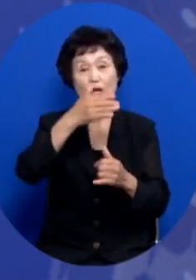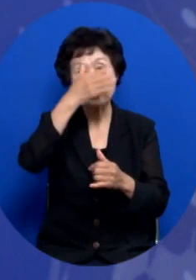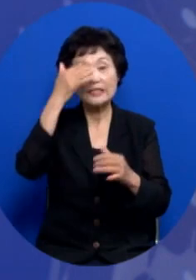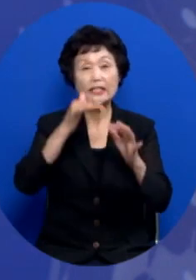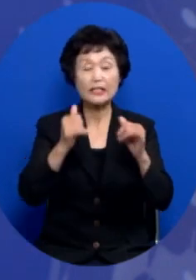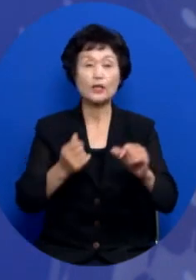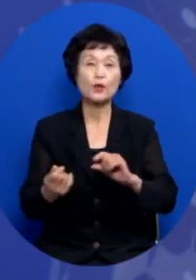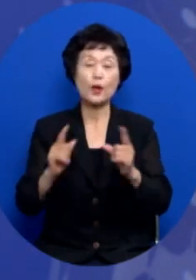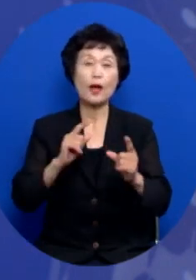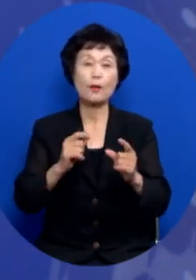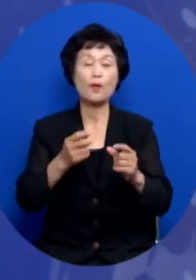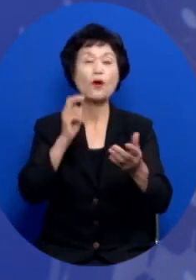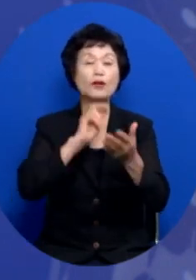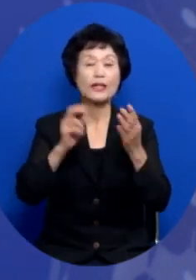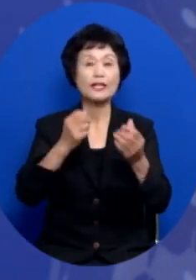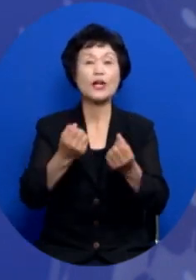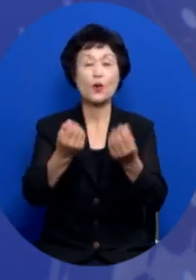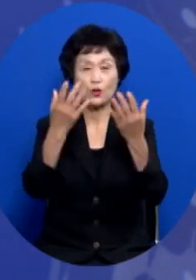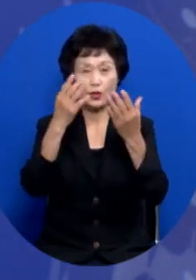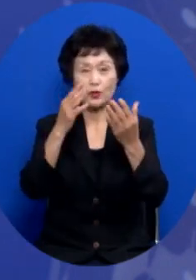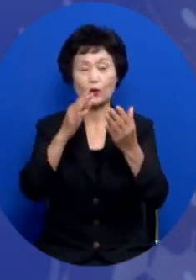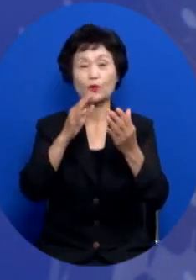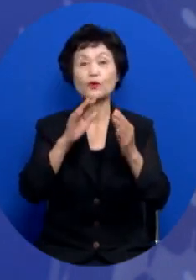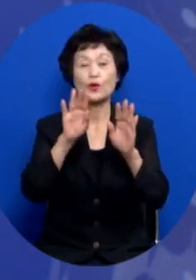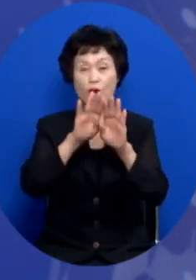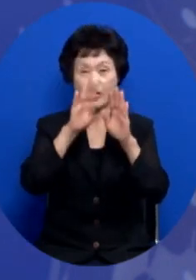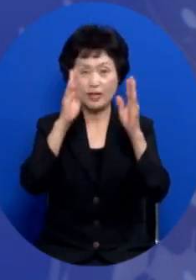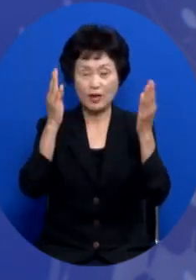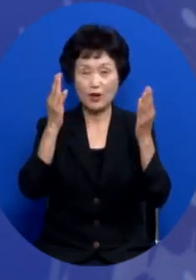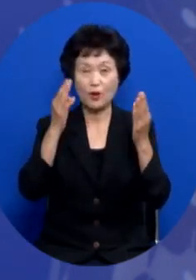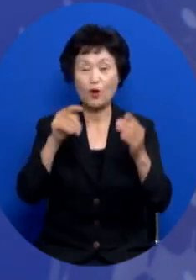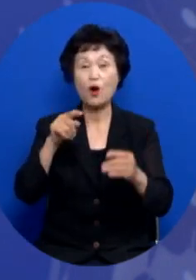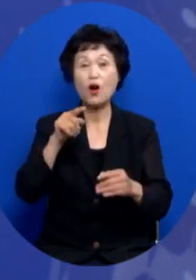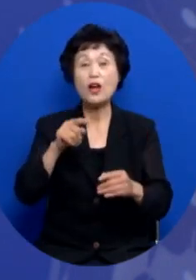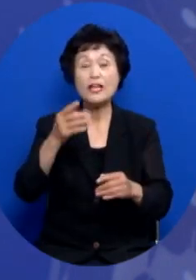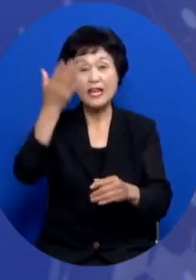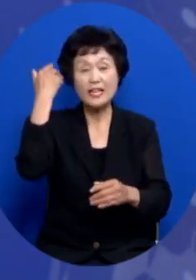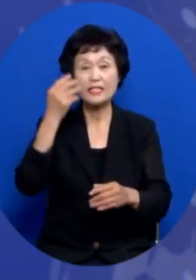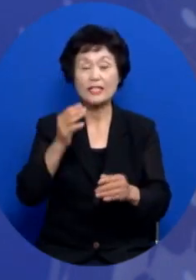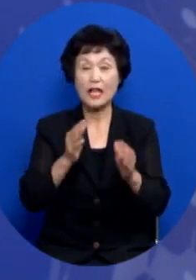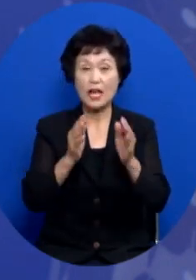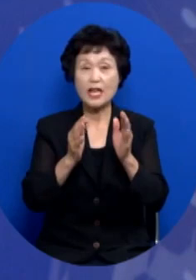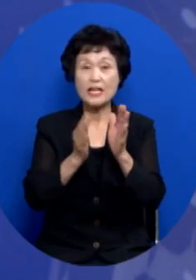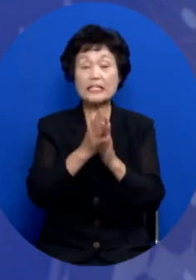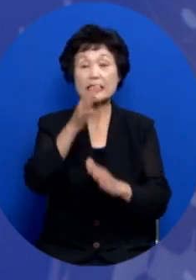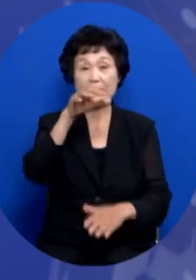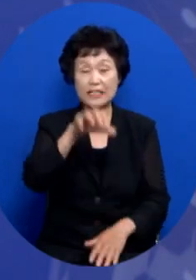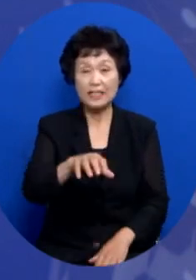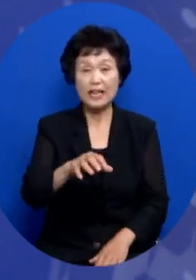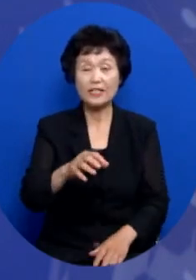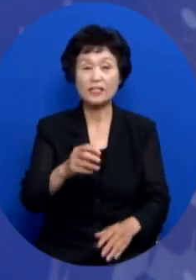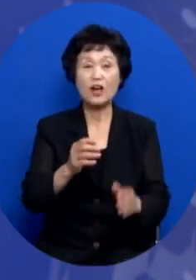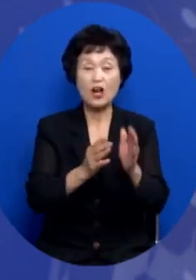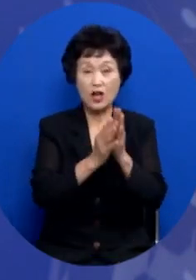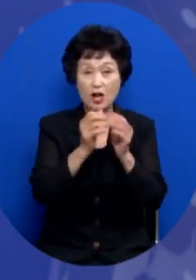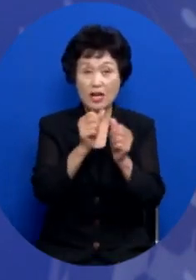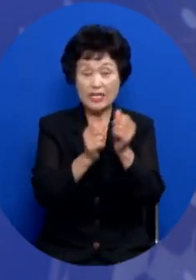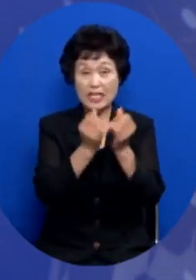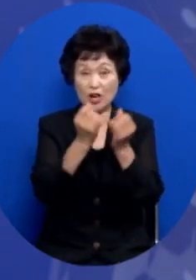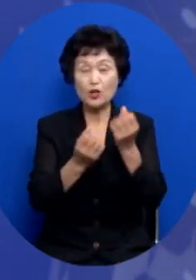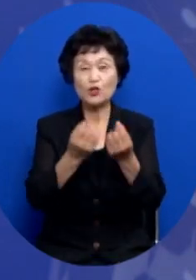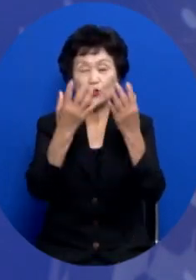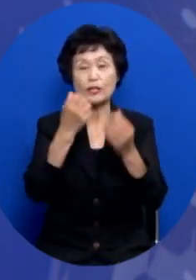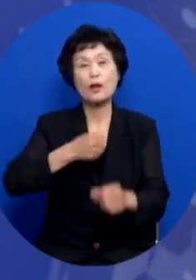콘서트를 개최하면서 서울시가 퀴어 축제 서울광장 개최를 불허한 바 있는데요. 서울광장이 아닌 곳에서 퀴어 축제가 열린 건